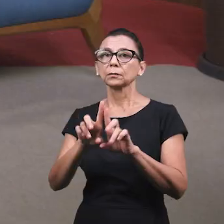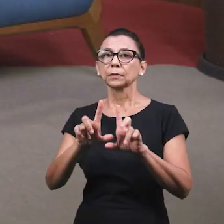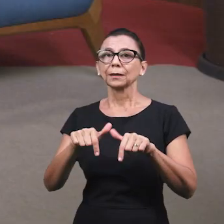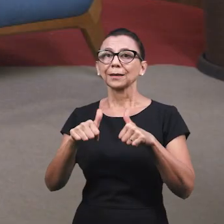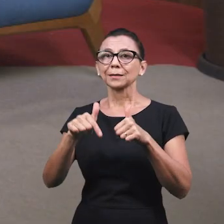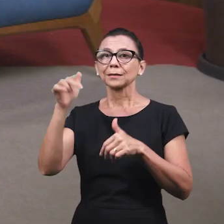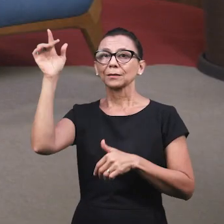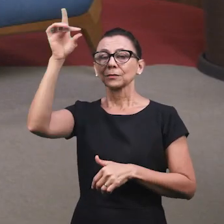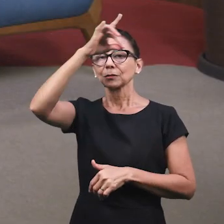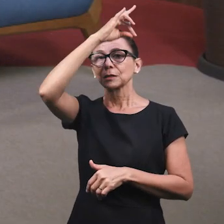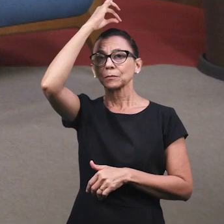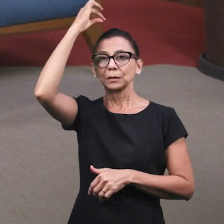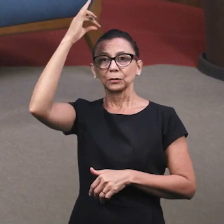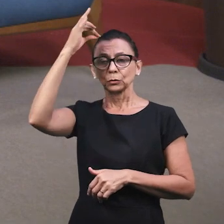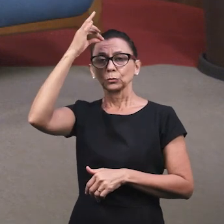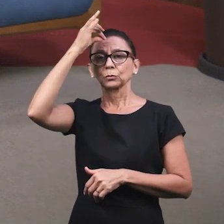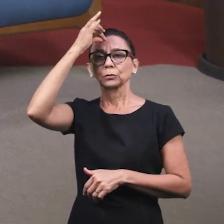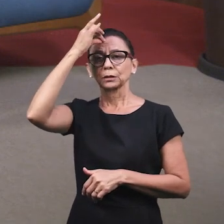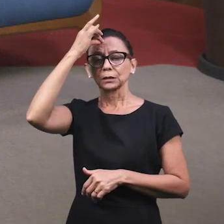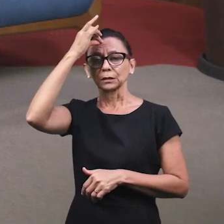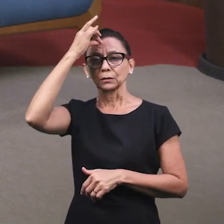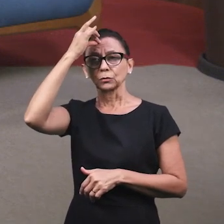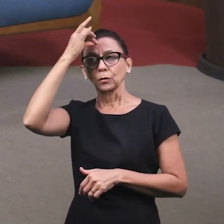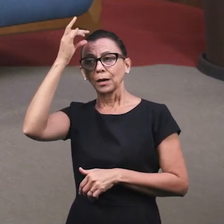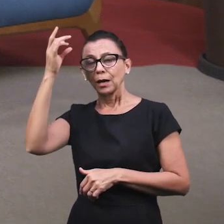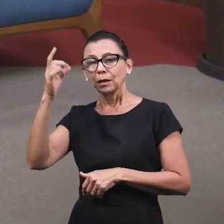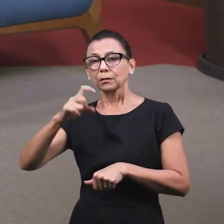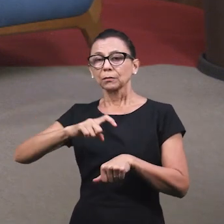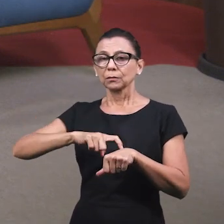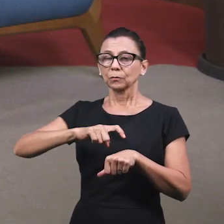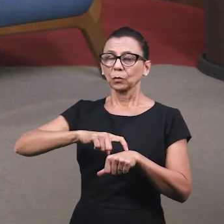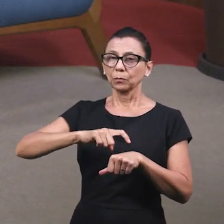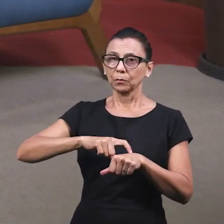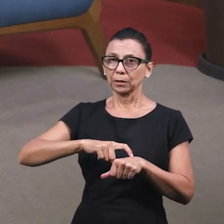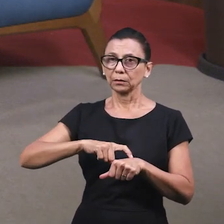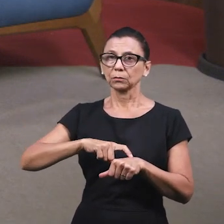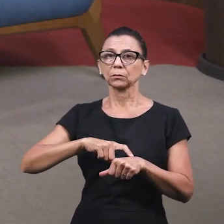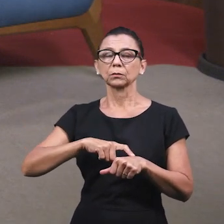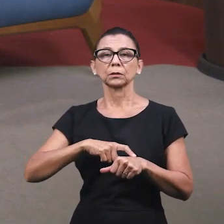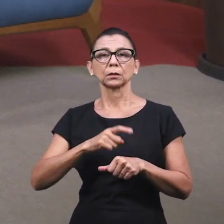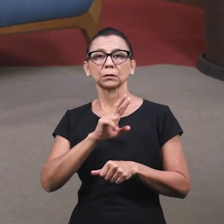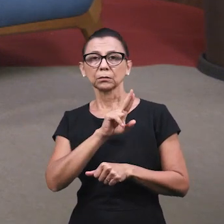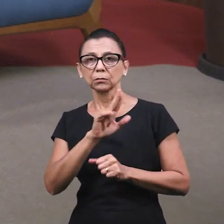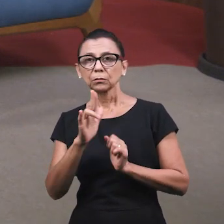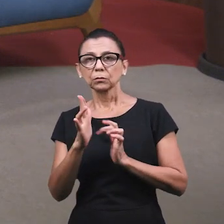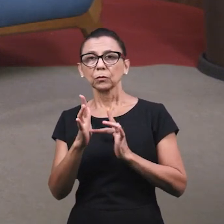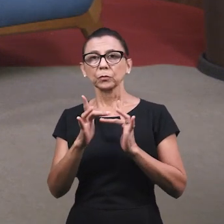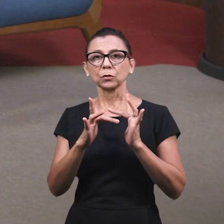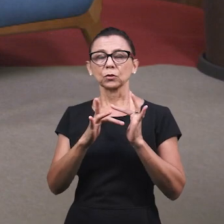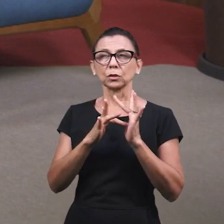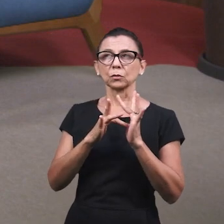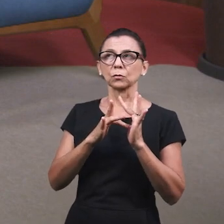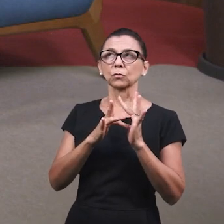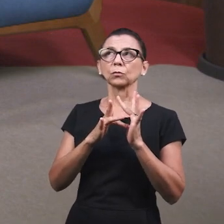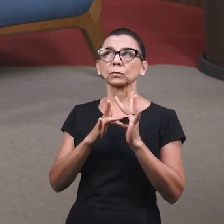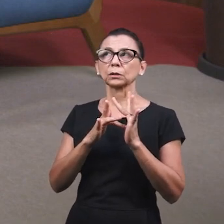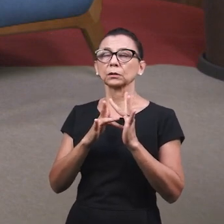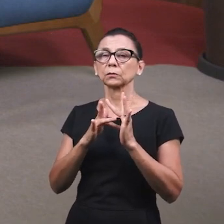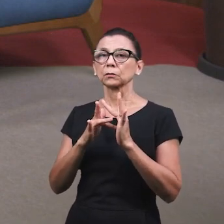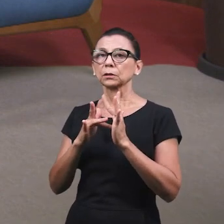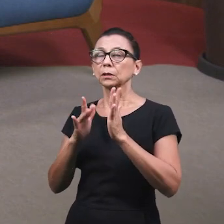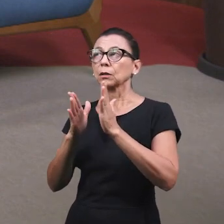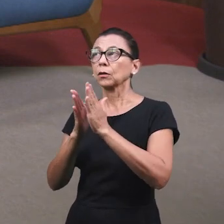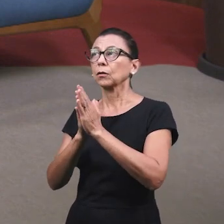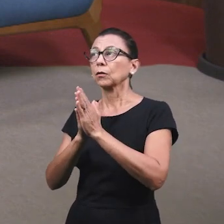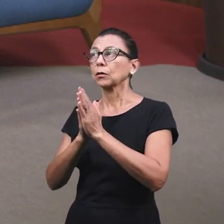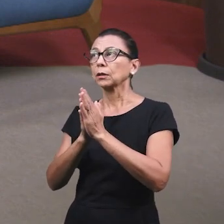Saint-Esprit. Et quand cela se passe, quand l'homme il se positionne de cette manière pour retrouver, pour découvrir